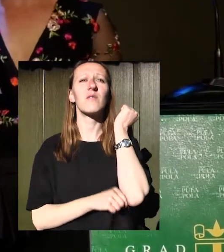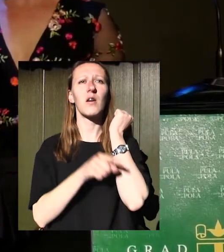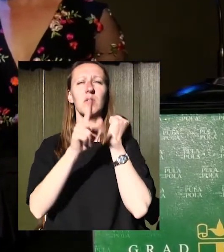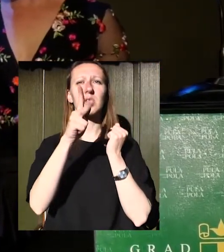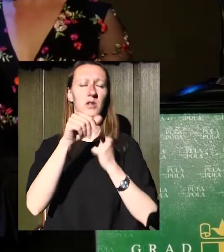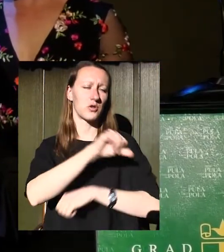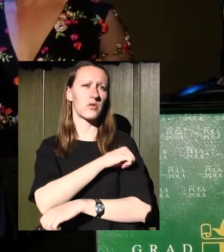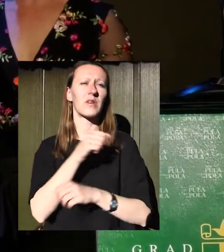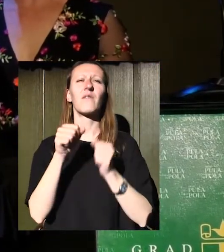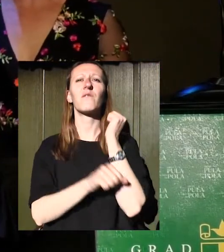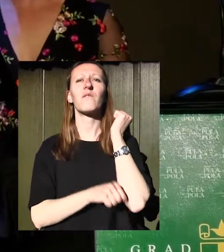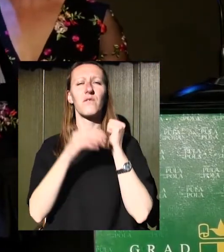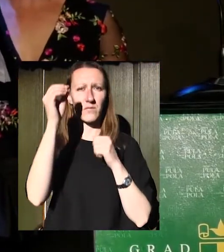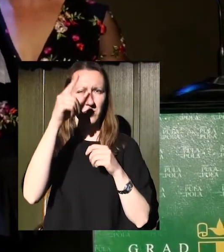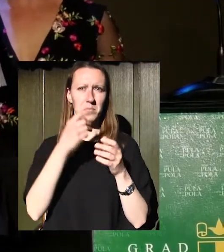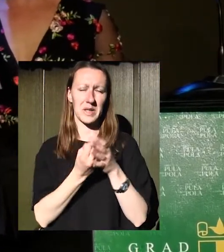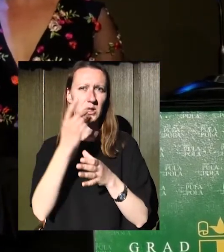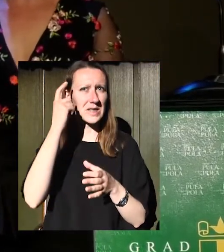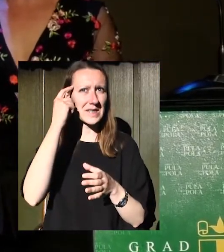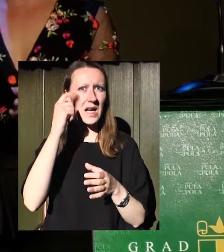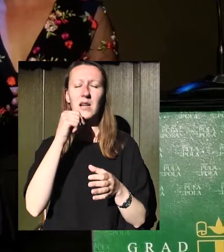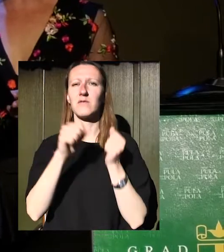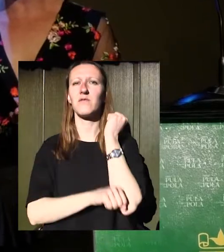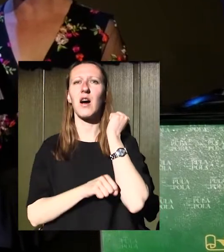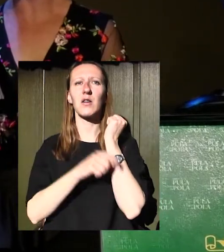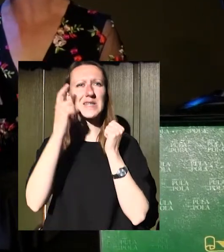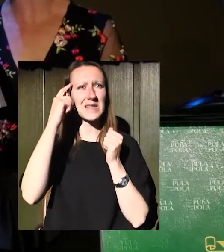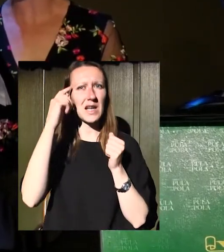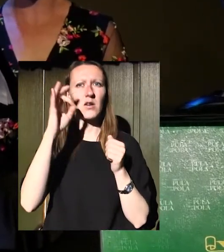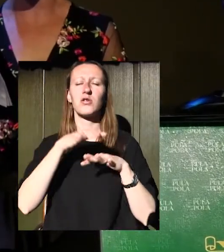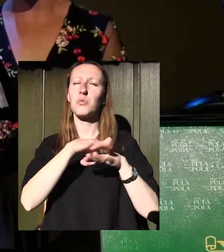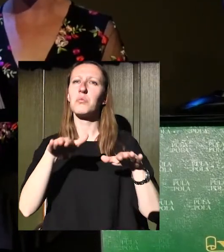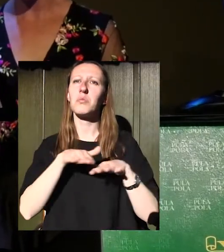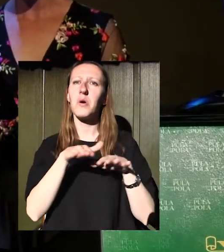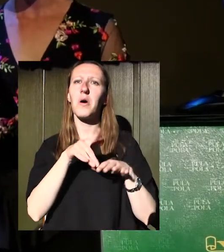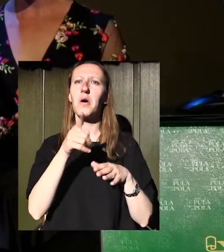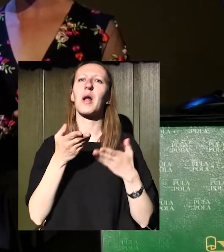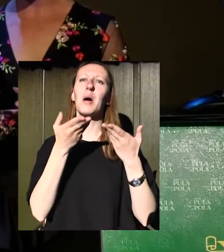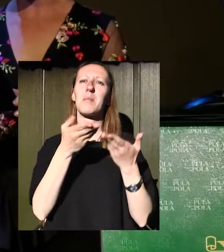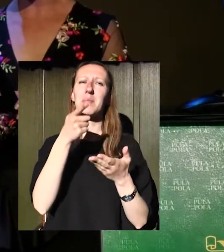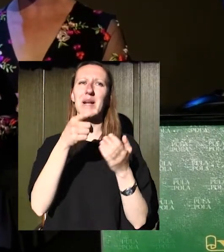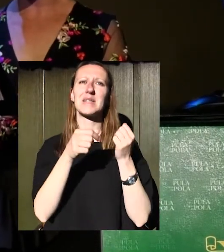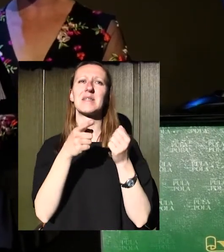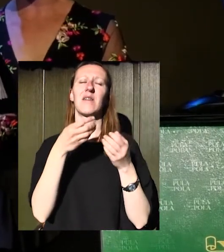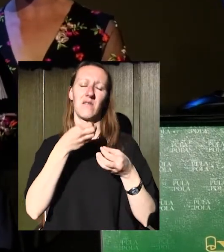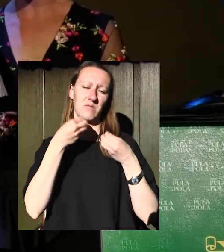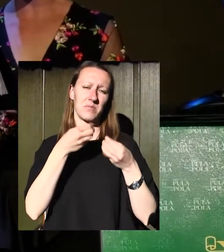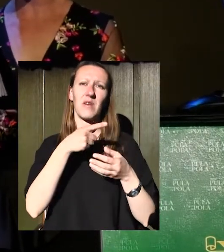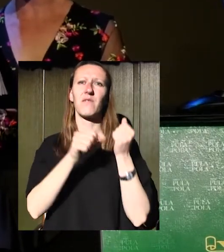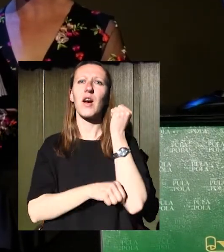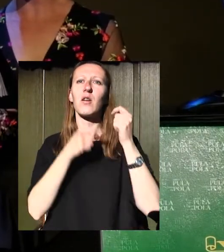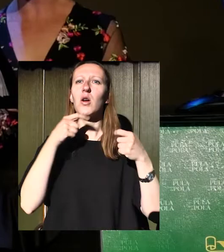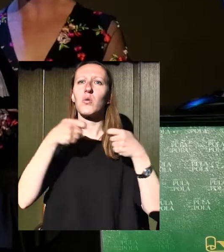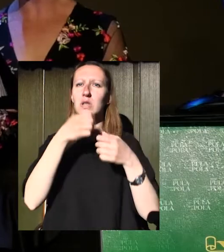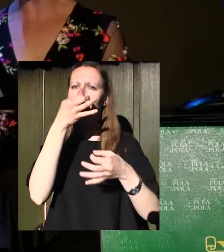Studentica je treće godine Fakulteta prirodnih znanosti, studij znanost o moru. Predstavnica je studenata fakulteta